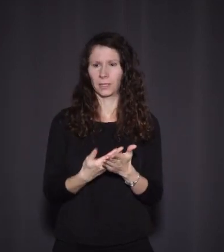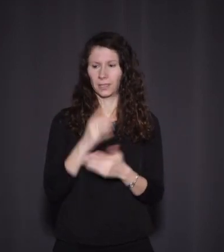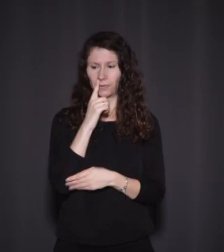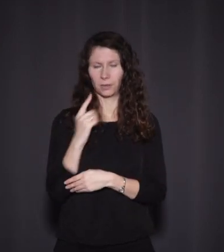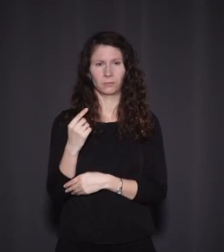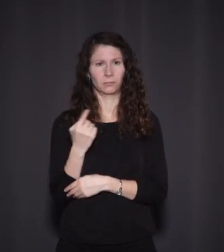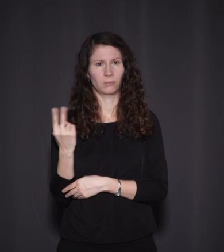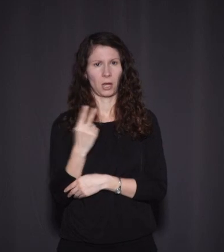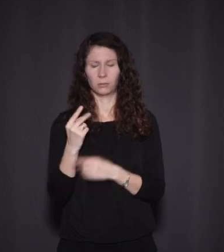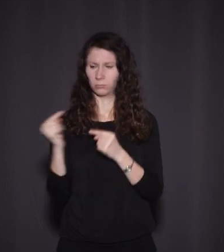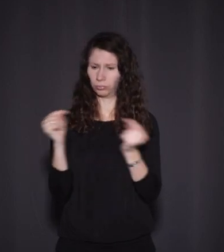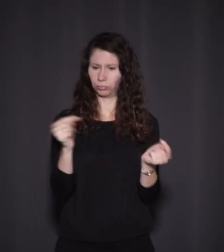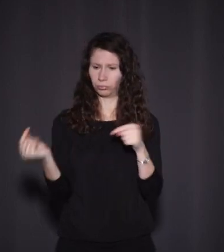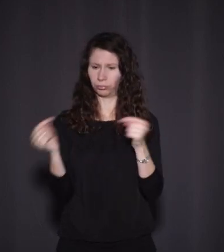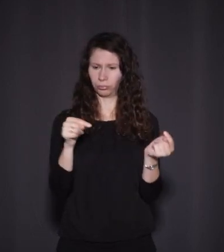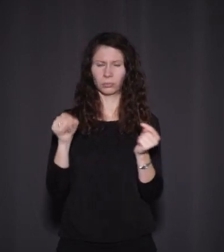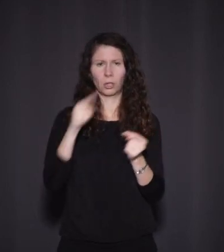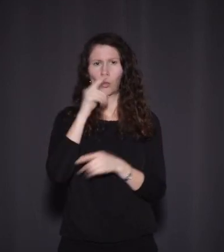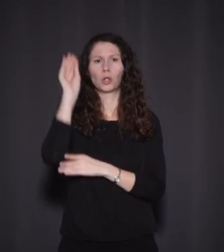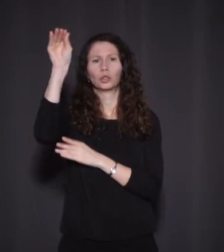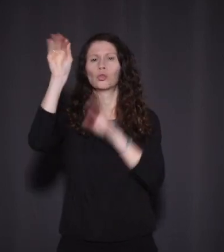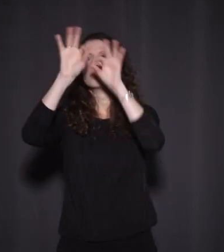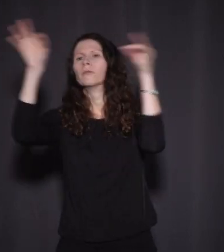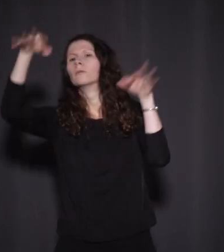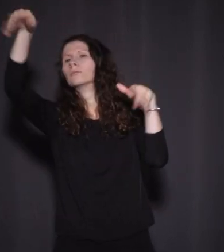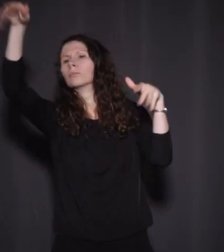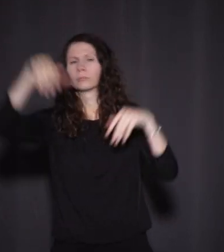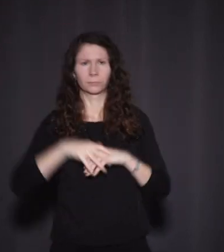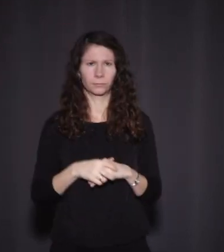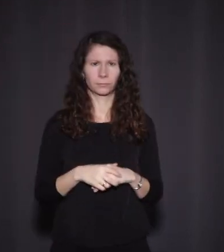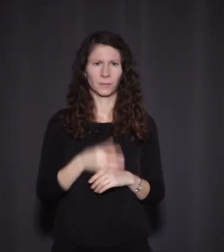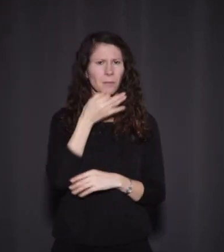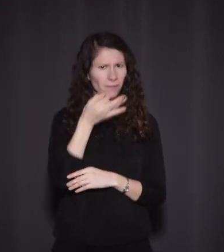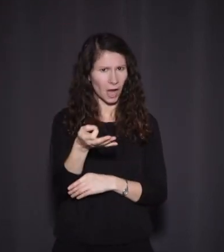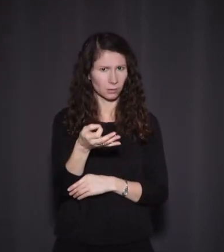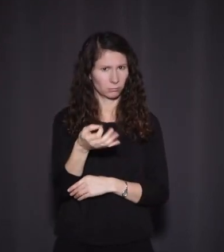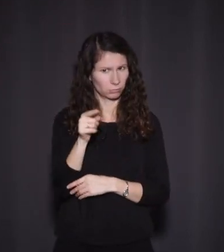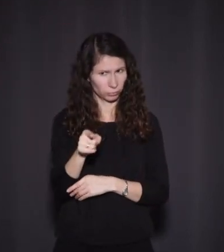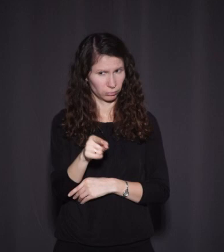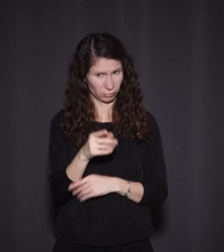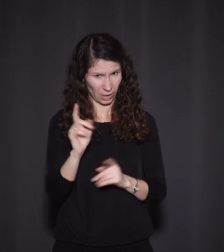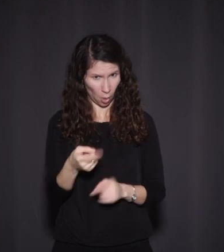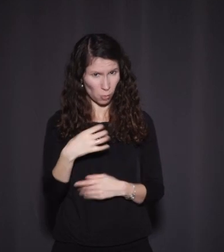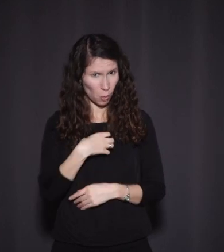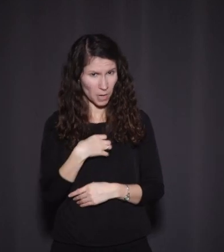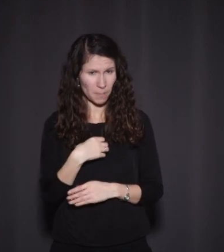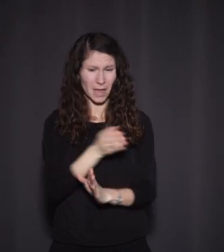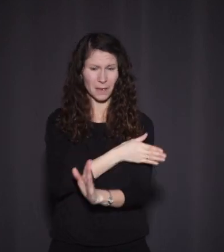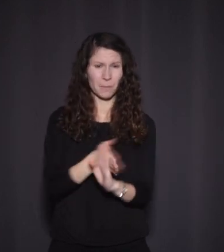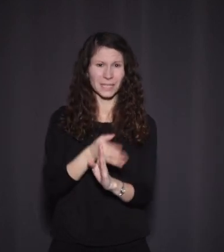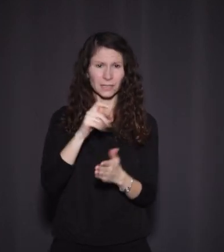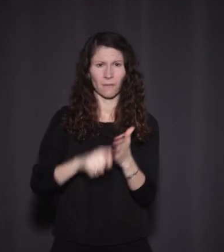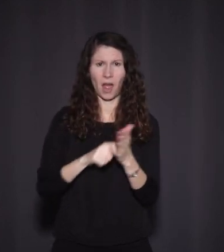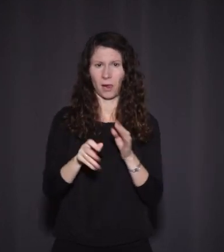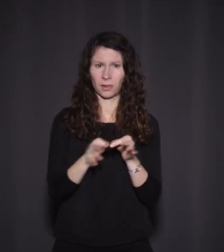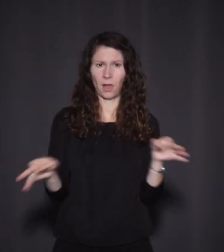miteinander diskutieren, Kaffeesatz, möchte mal ganz klar sagen. Aber finden Sie nicht auch, dass das ein Problem ist? Wenn man bis zum Wahltag das stehen